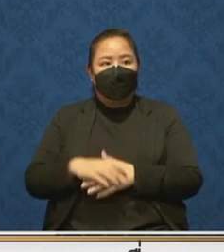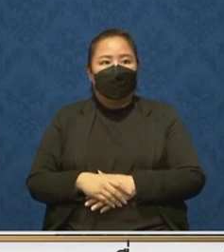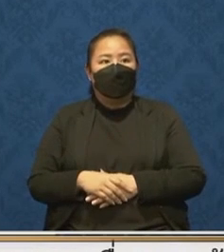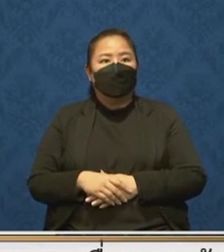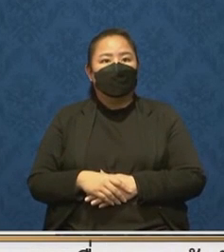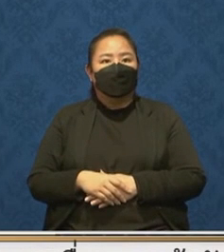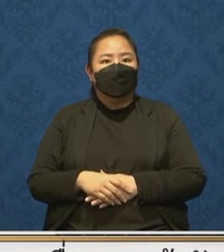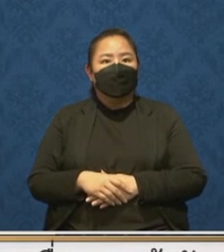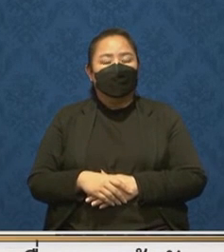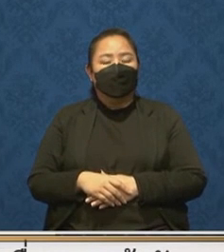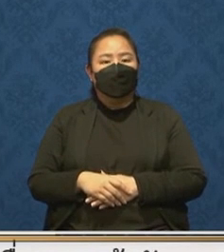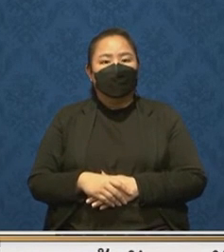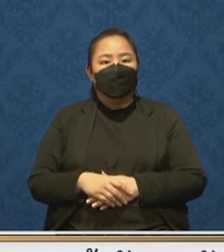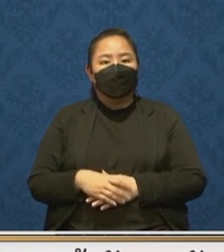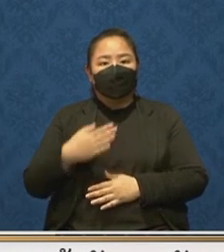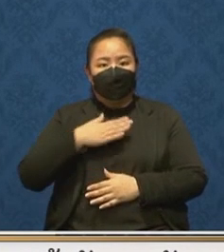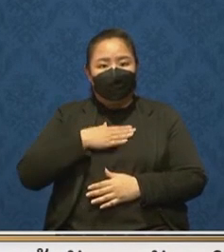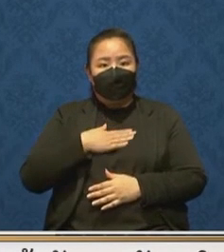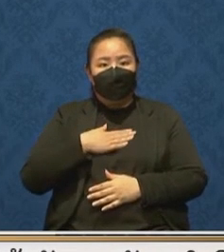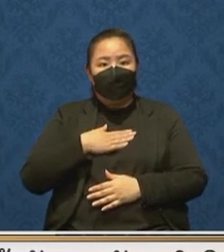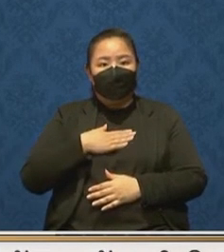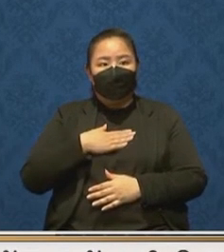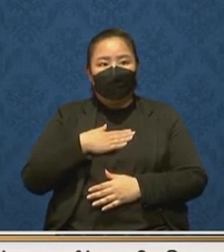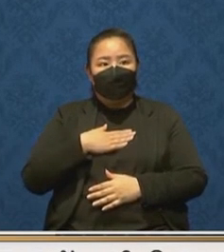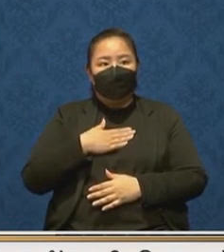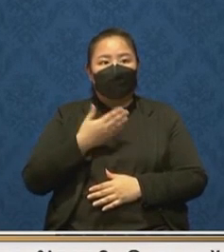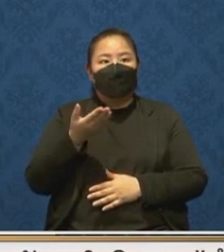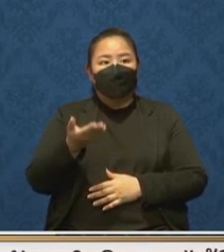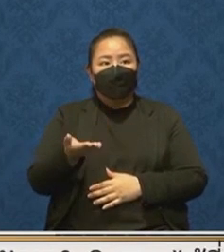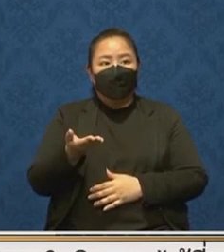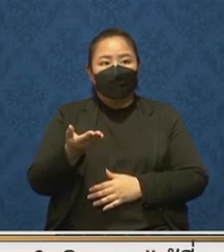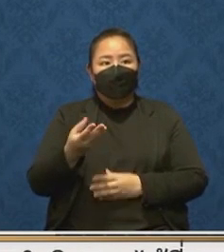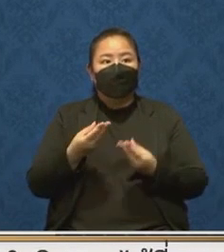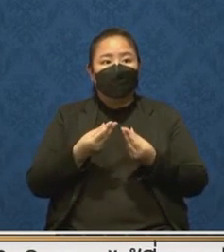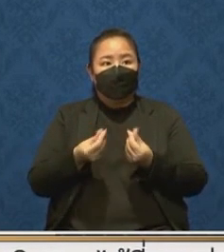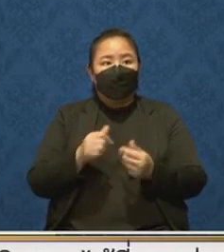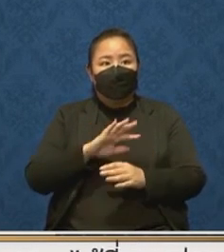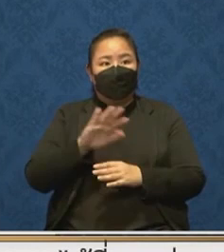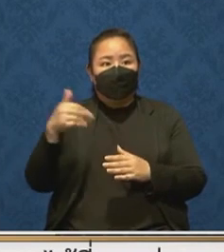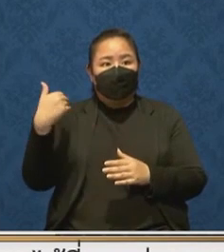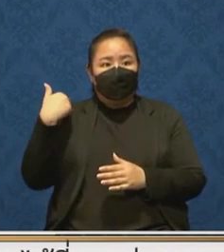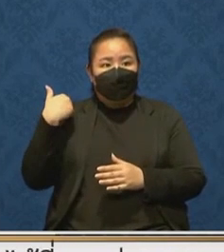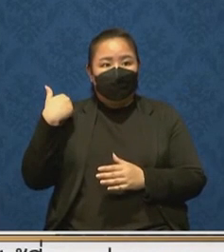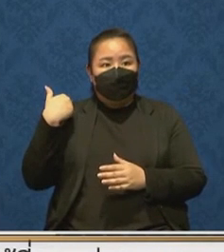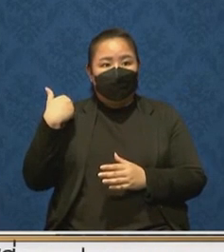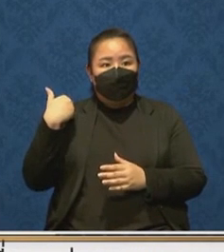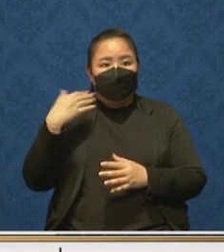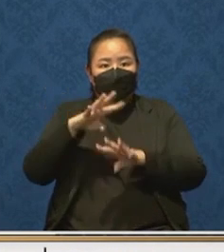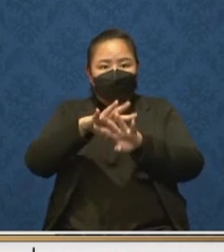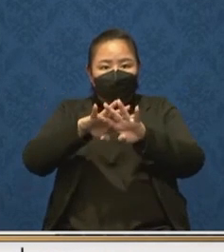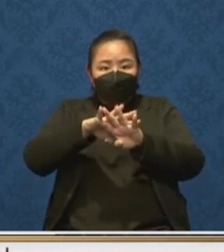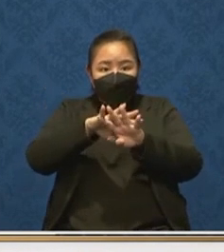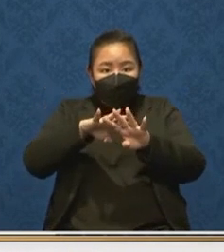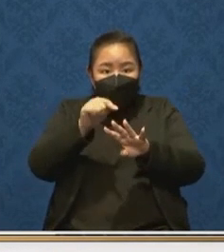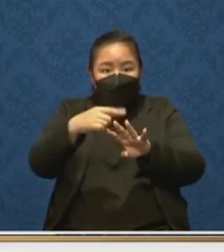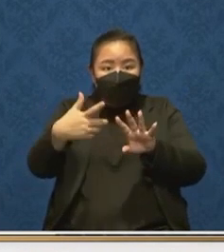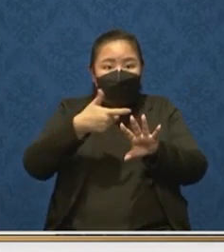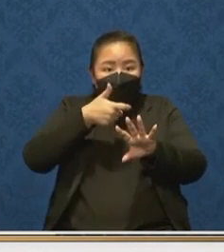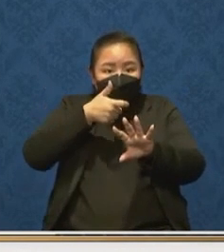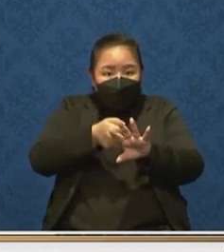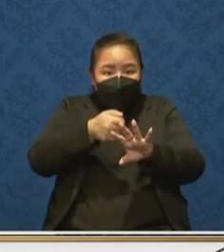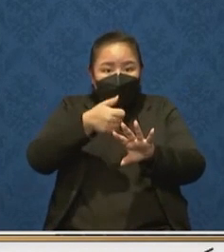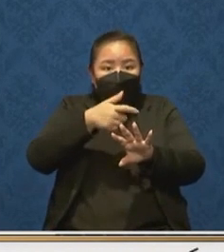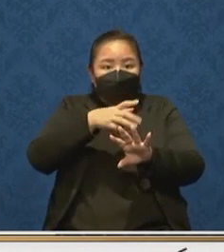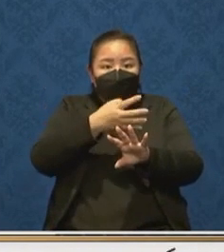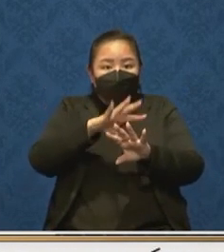ผมกลาเรีนว่าเราสามารถยืนยนตัวเลขได้ จาก QR Codeี่ให้ไว้ไปตัวสอบได้